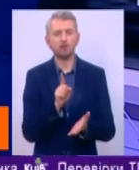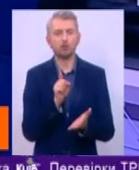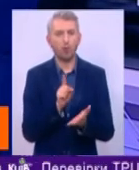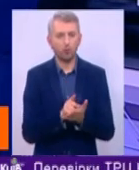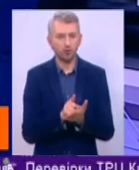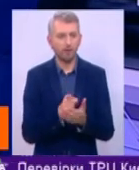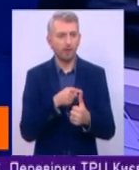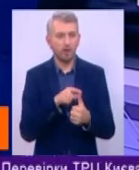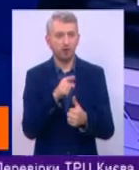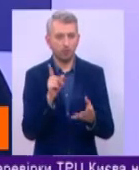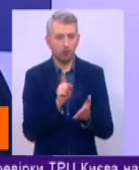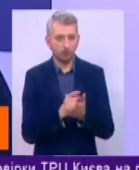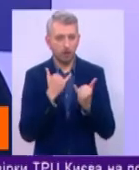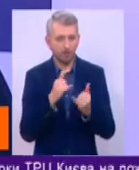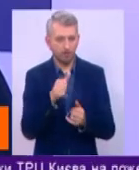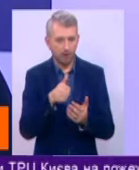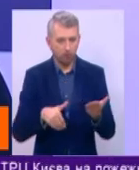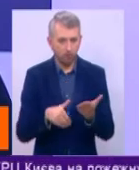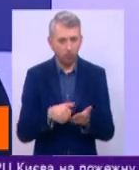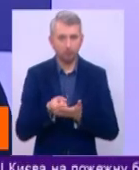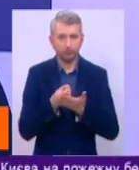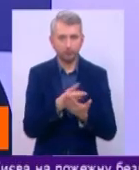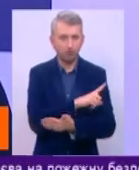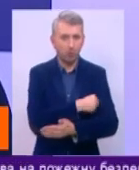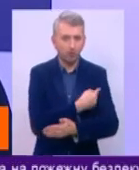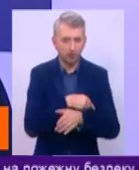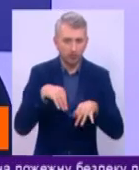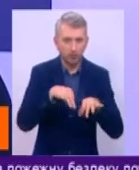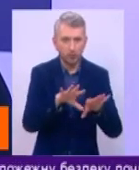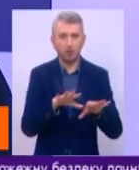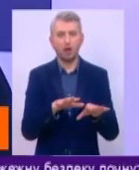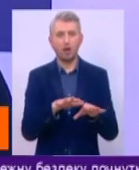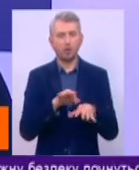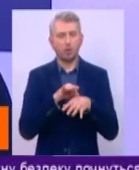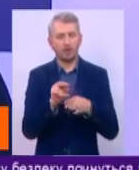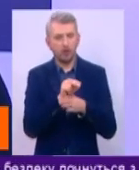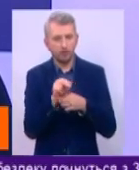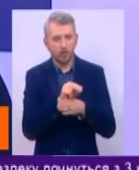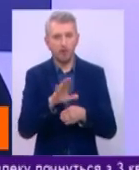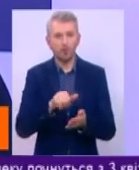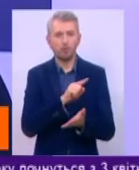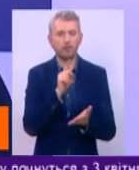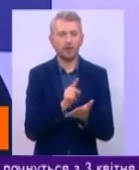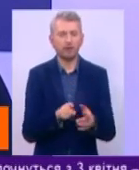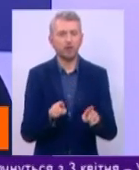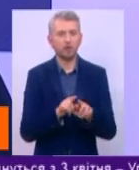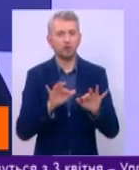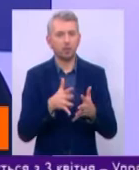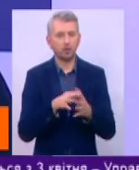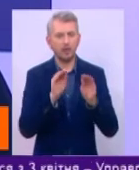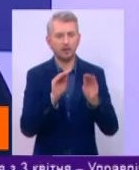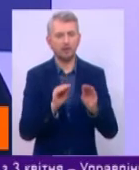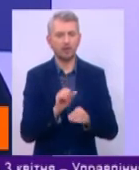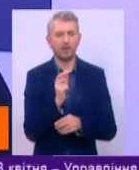ну, во-первых, ему должны оказать первую помощь, отвезти в больницу, провести соответствующее лечение. Затем обязательно в таких случаях